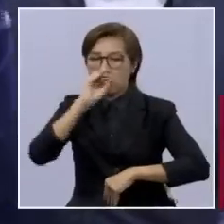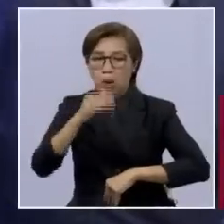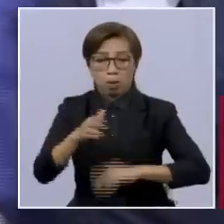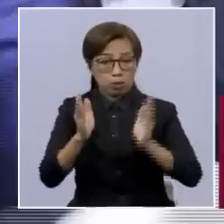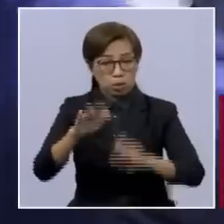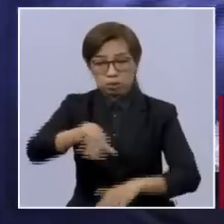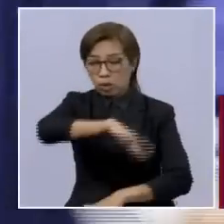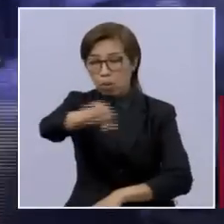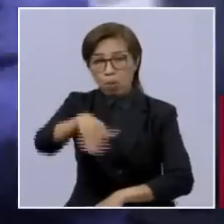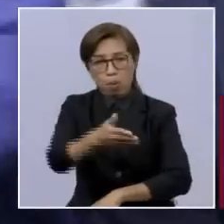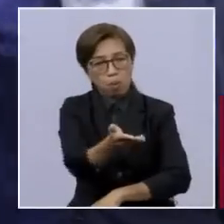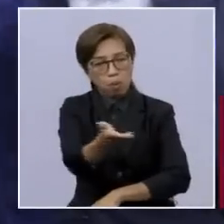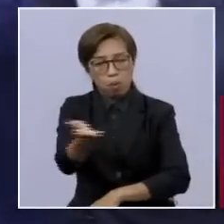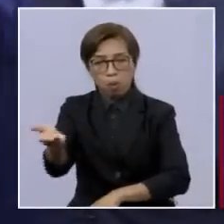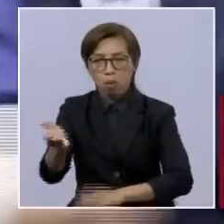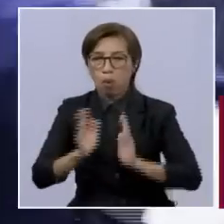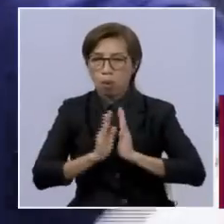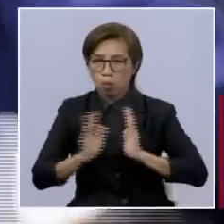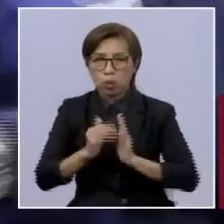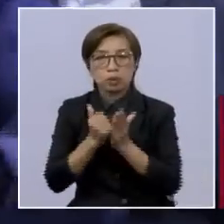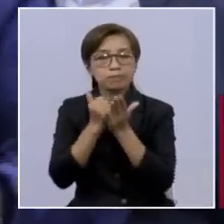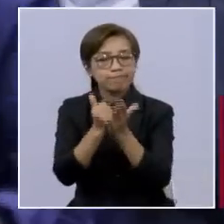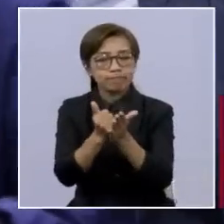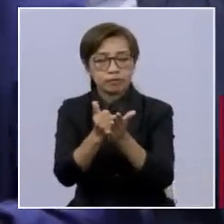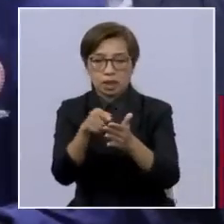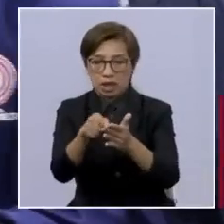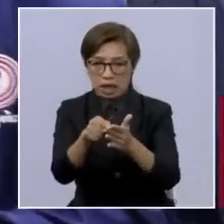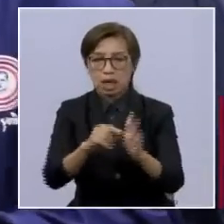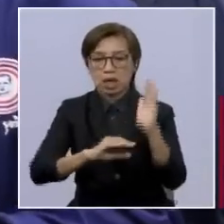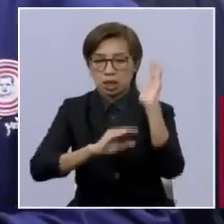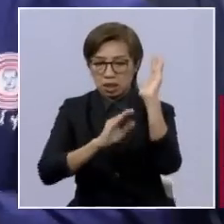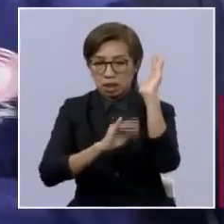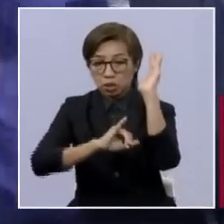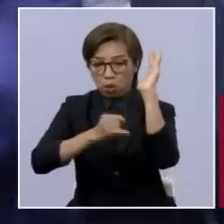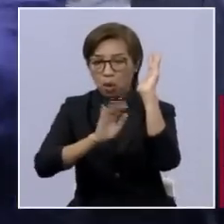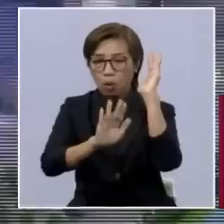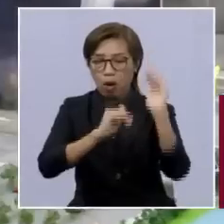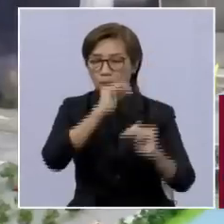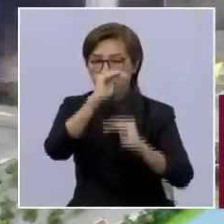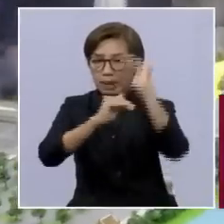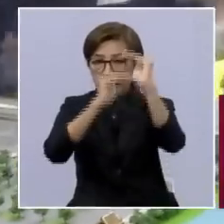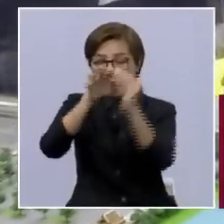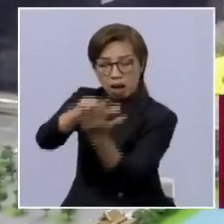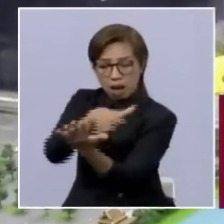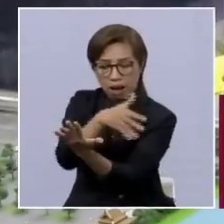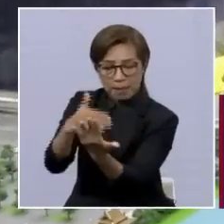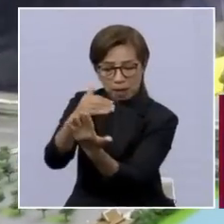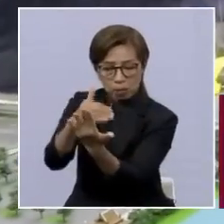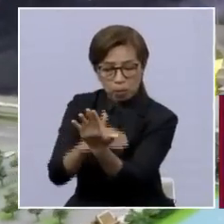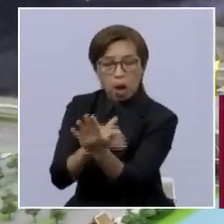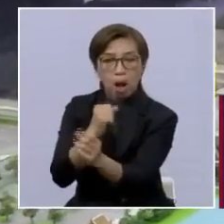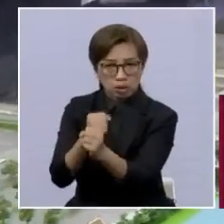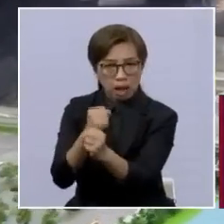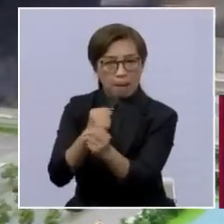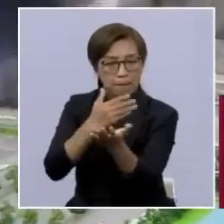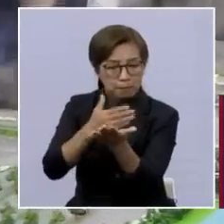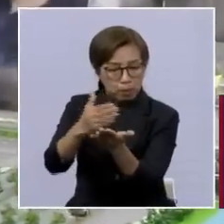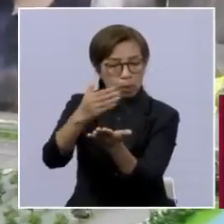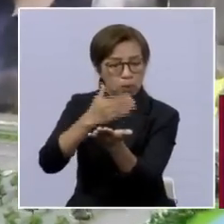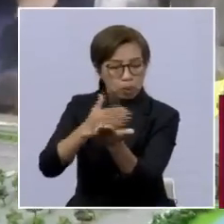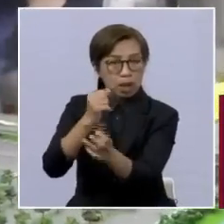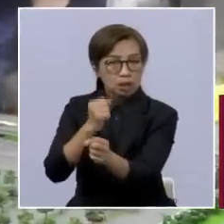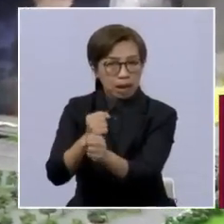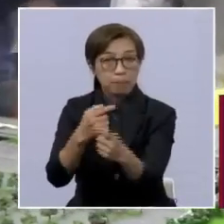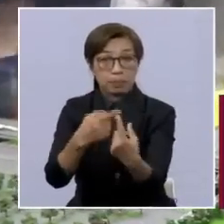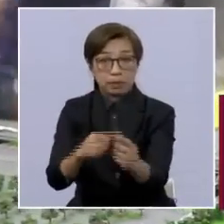นพยายามจะนำความเจริญมาให้คนในพื้นที่นายกมีแผนทุกวันทยอยดำเนินการทำให้อยู่แต่ต้องดำเนินการอย่